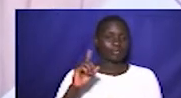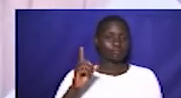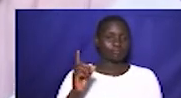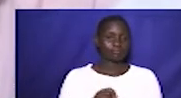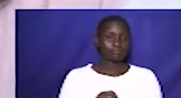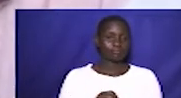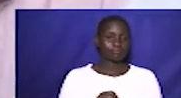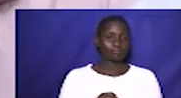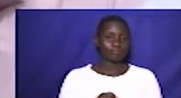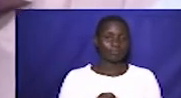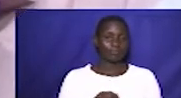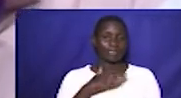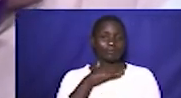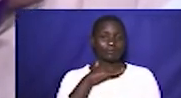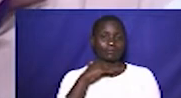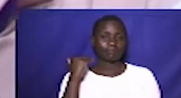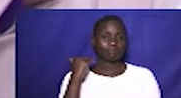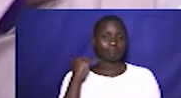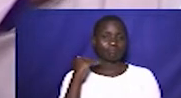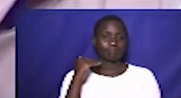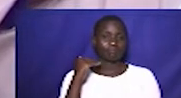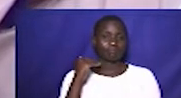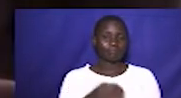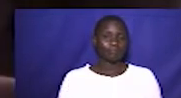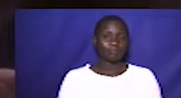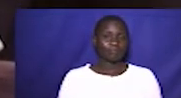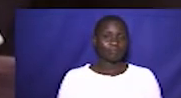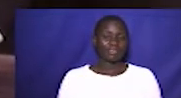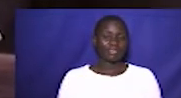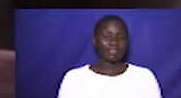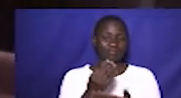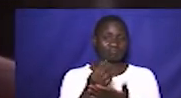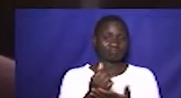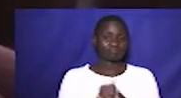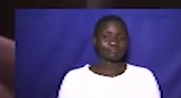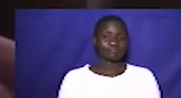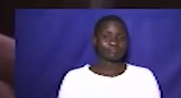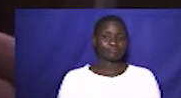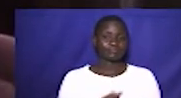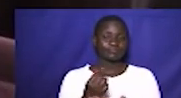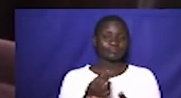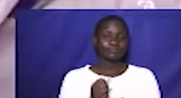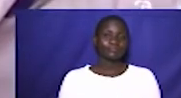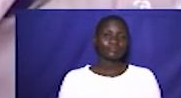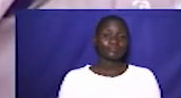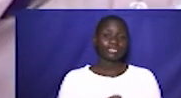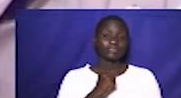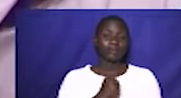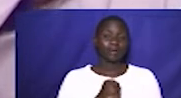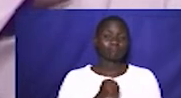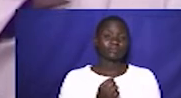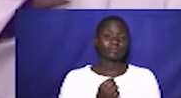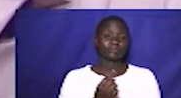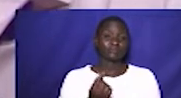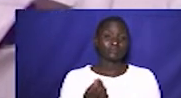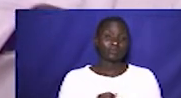bakwirisi ubugima no okuborwa amapato kuburua egento ke bago koraba nyore besa bakinilki